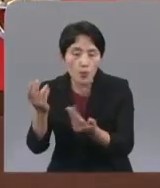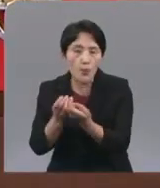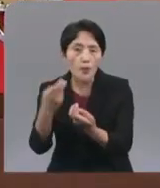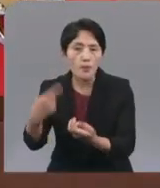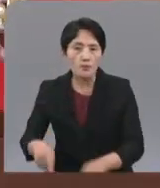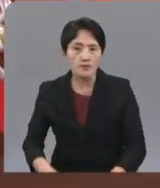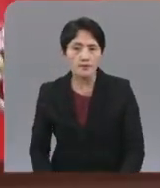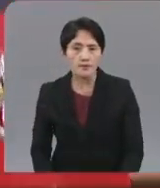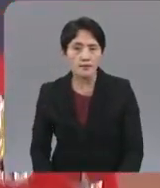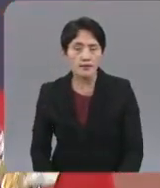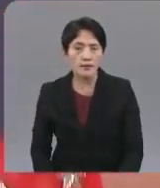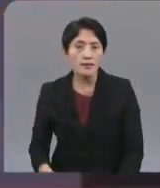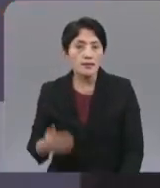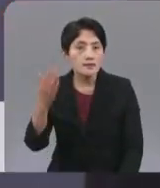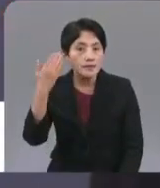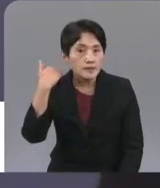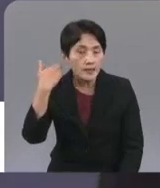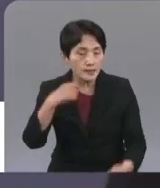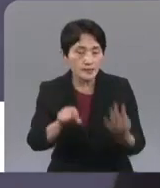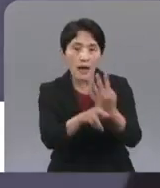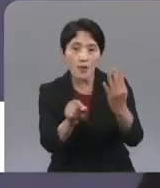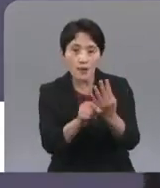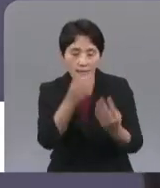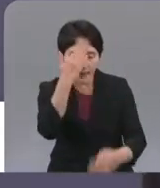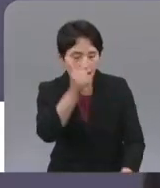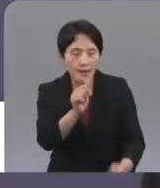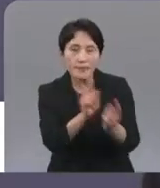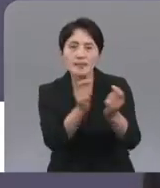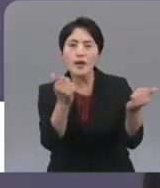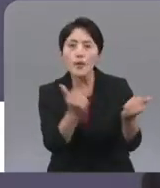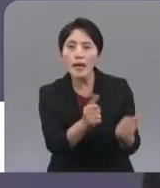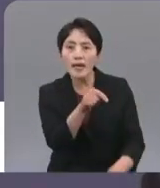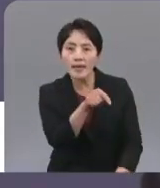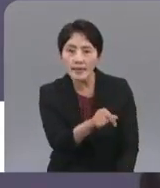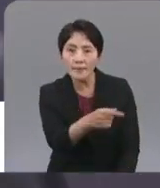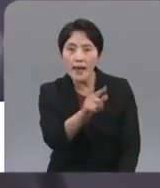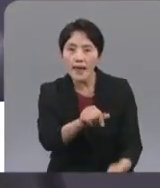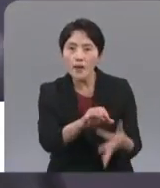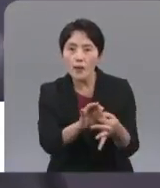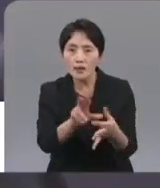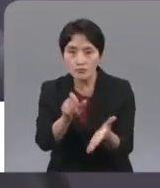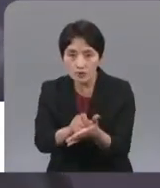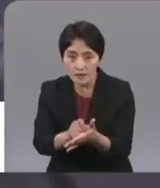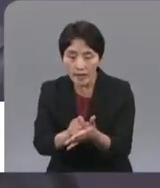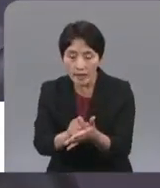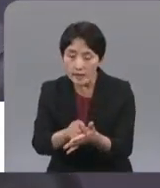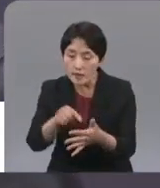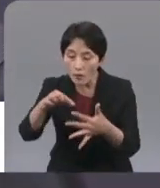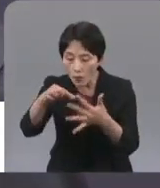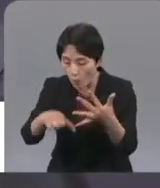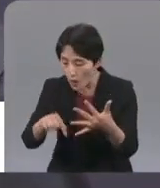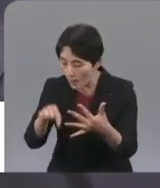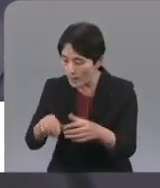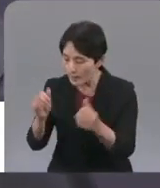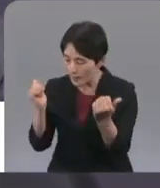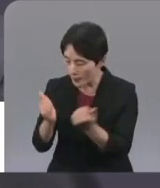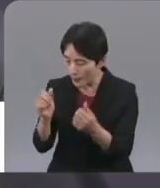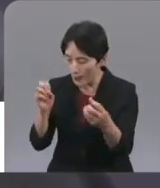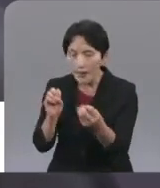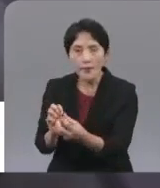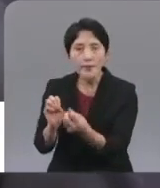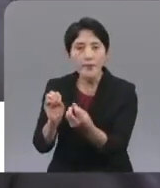والصاروخيه من خلال تحقيق تشغيل مجموعه التشاور النووي والتي ات ف ق الرئيسان الكوري